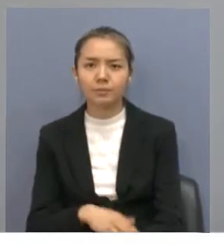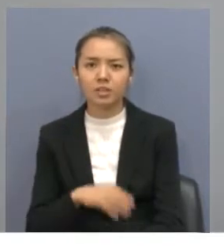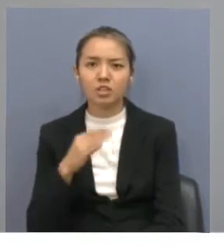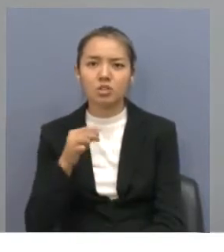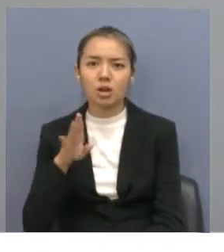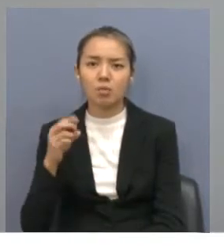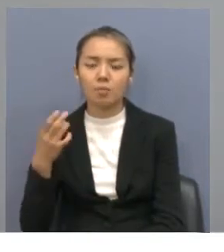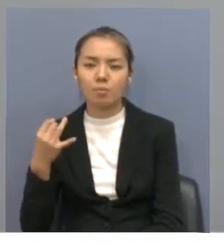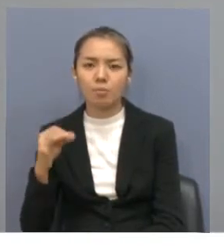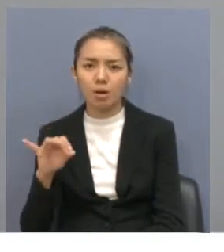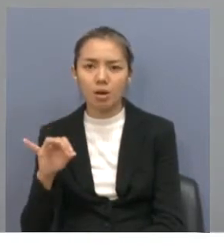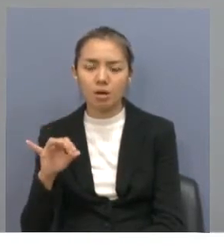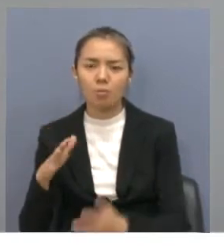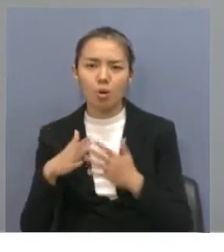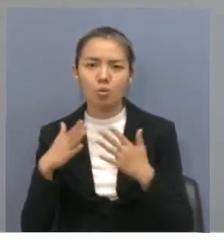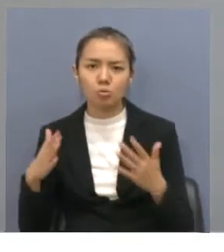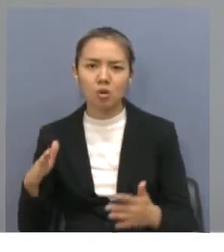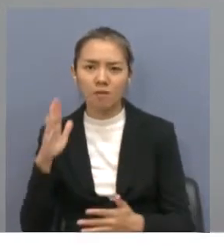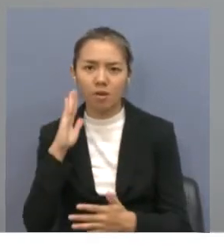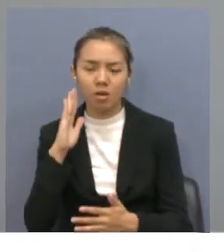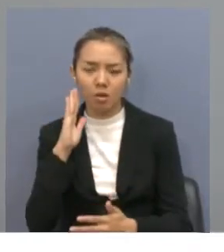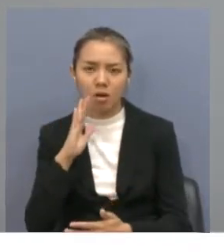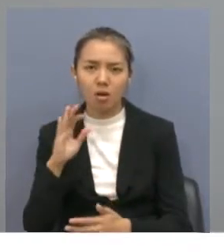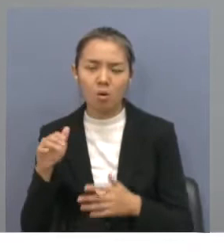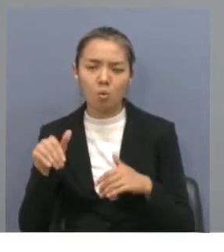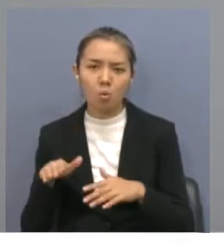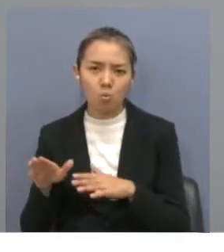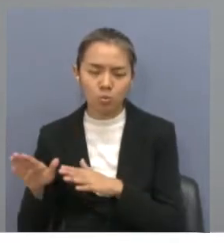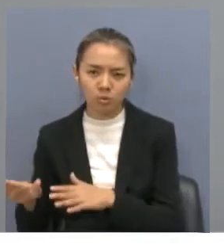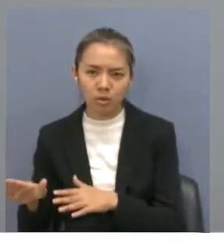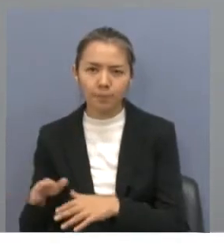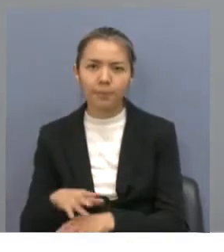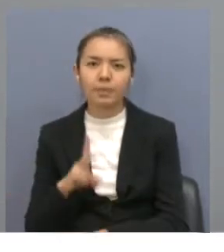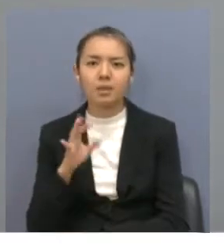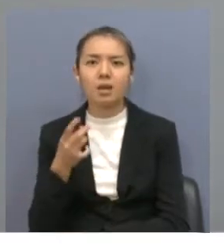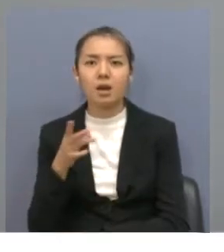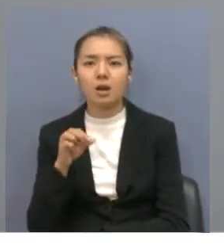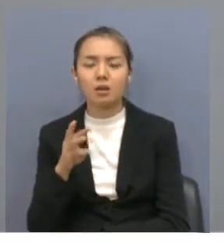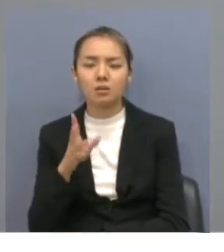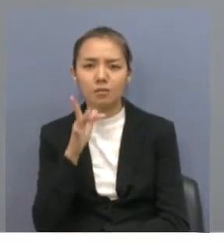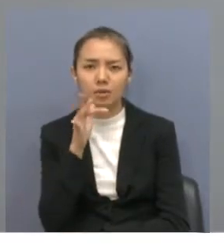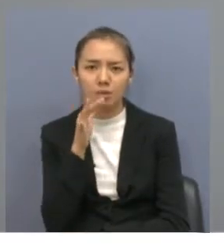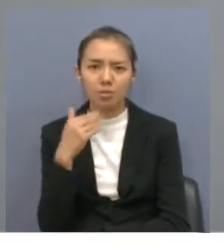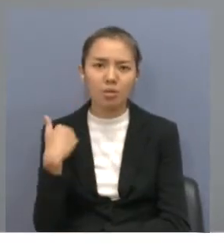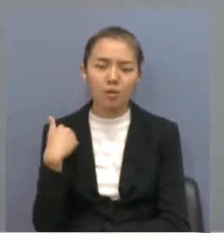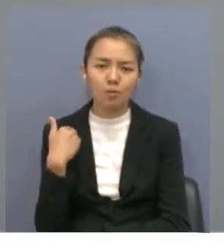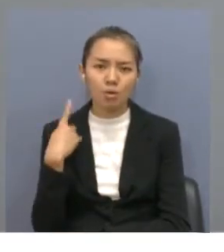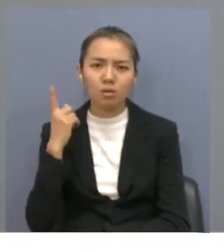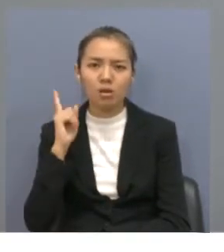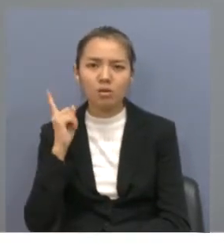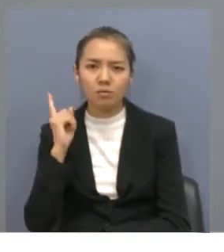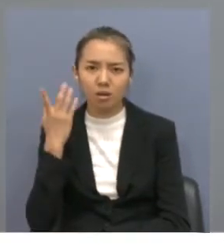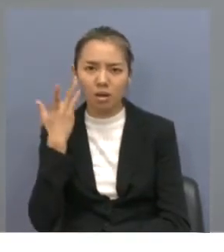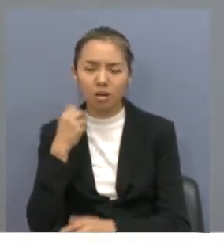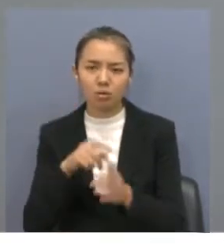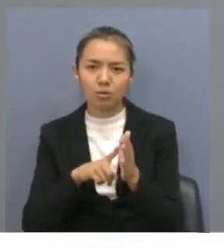Жабай үлкен аумақты өзендер. Ол жерден жаңағы неолит кезінен бастап, қола дәуірінде мекендеген тұрақтар